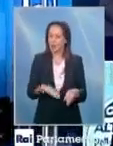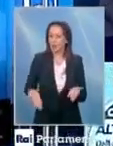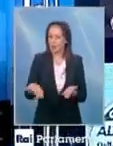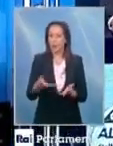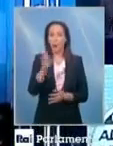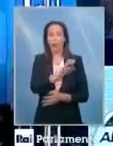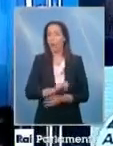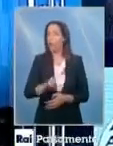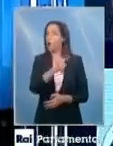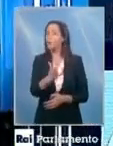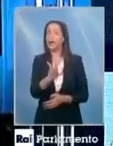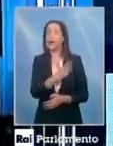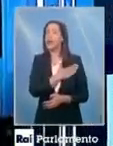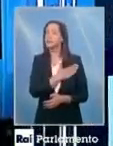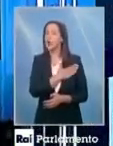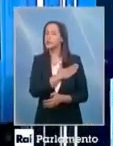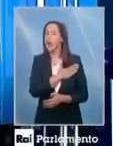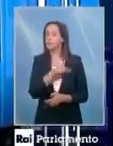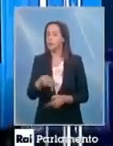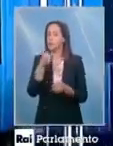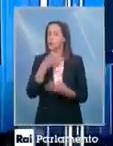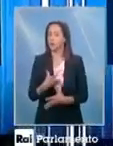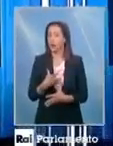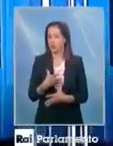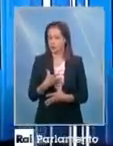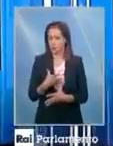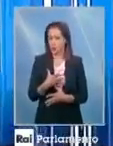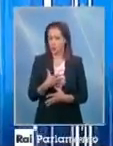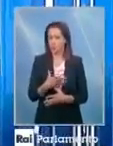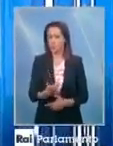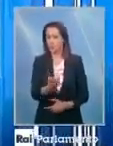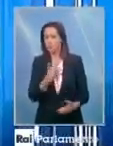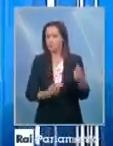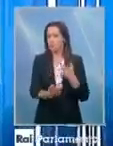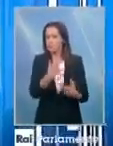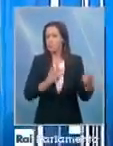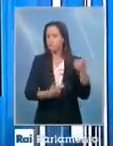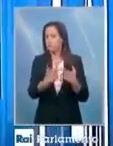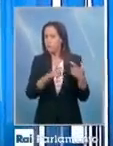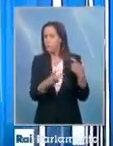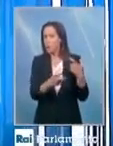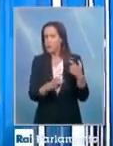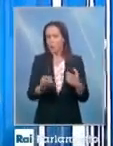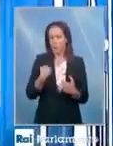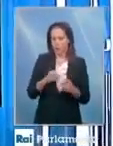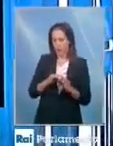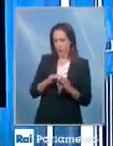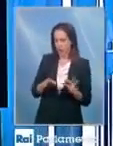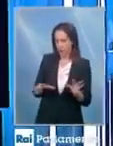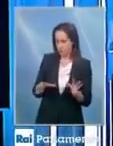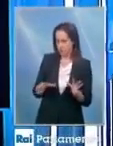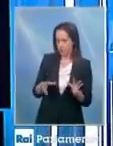Europea è responsabile di quello che è successo. Le imposizioni che arrivano, come sempre, da Bruxelles impongono prima la liberalizzazione del